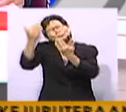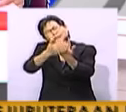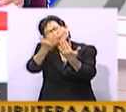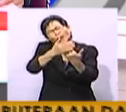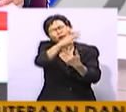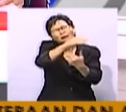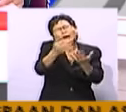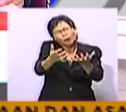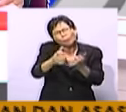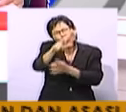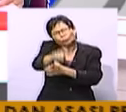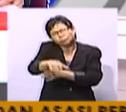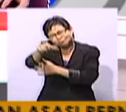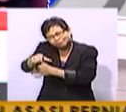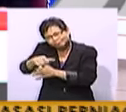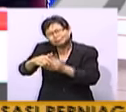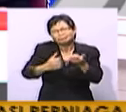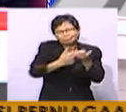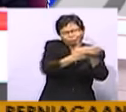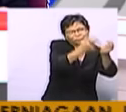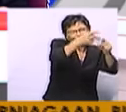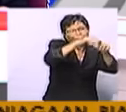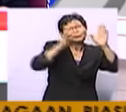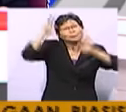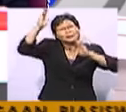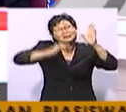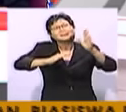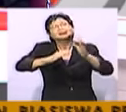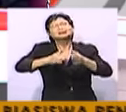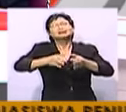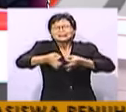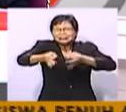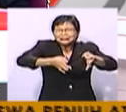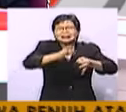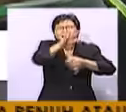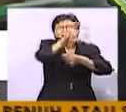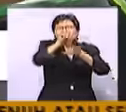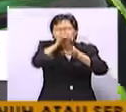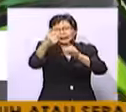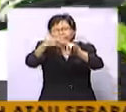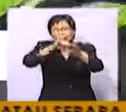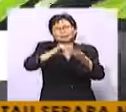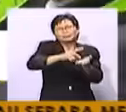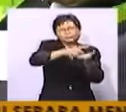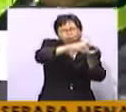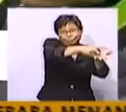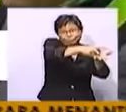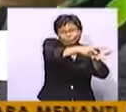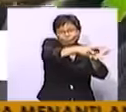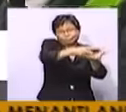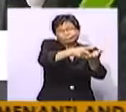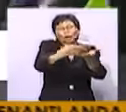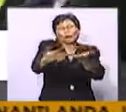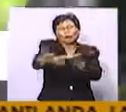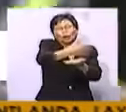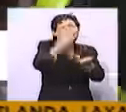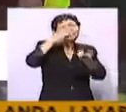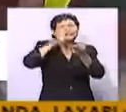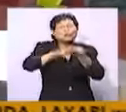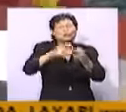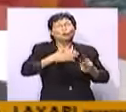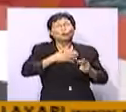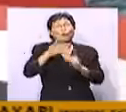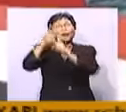hasrat rakyat dalam menyumbang kepada negara. Jelasnya juga, setiap RM5 daripada pembelian koleksi stemku khas